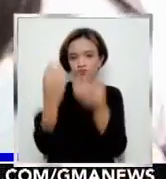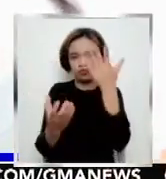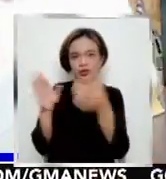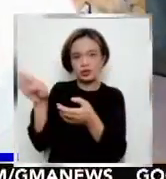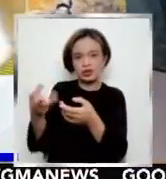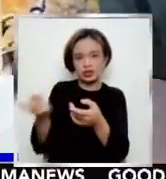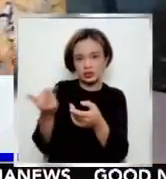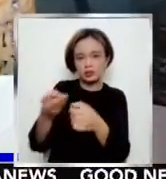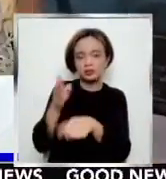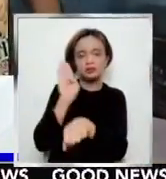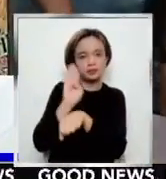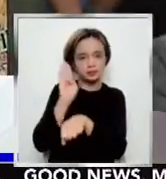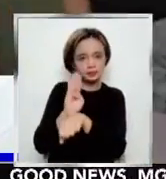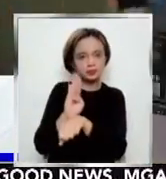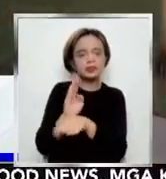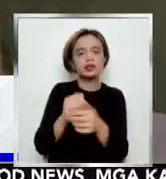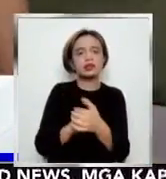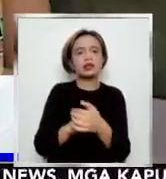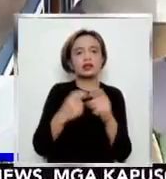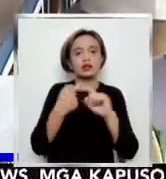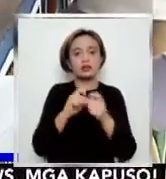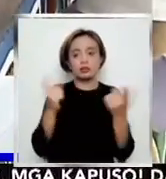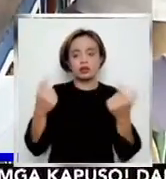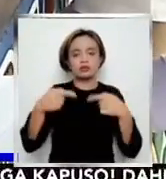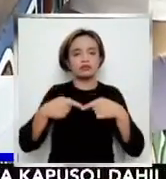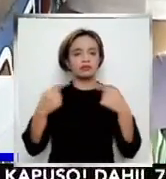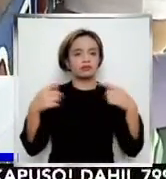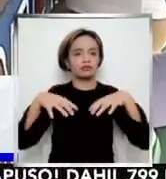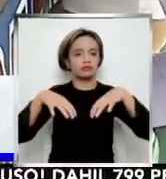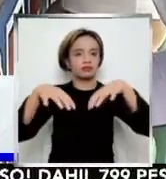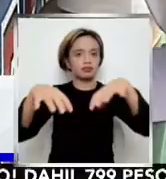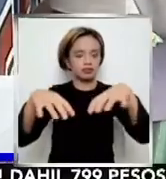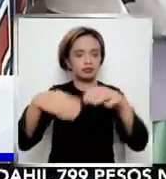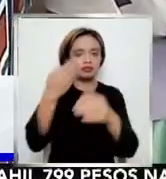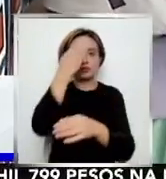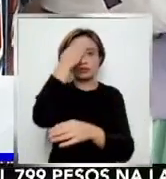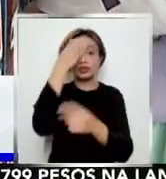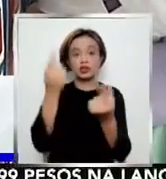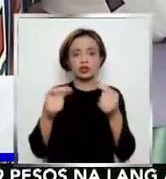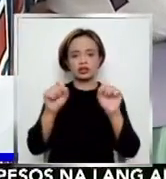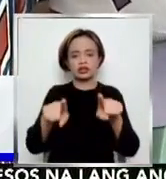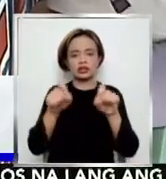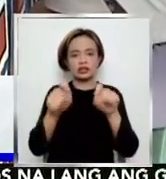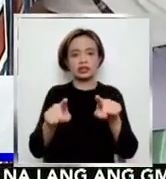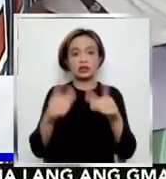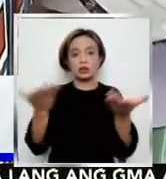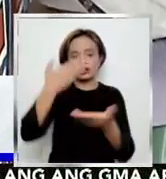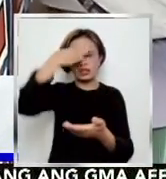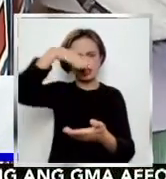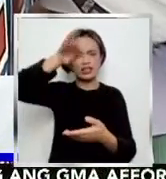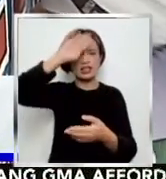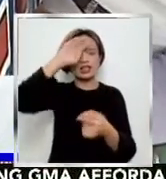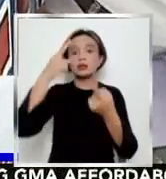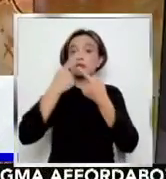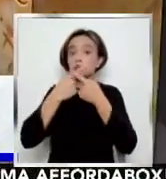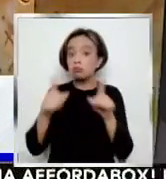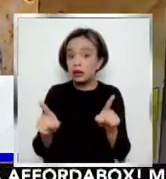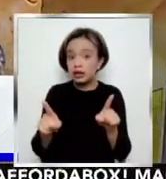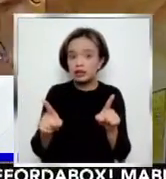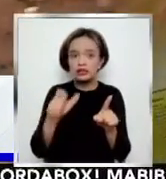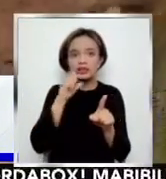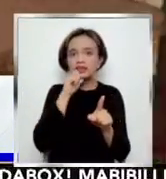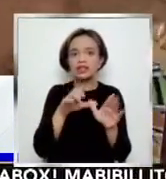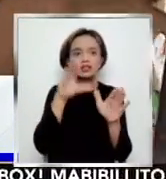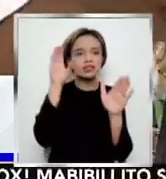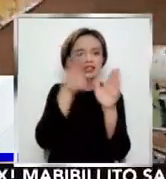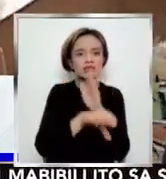sa dinarayong compound na ito sa Bukawe, Bulacan, ibebenta nila ang mga ito sa Cavite. Pero imbis na makamura, doble